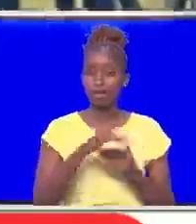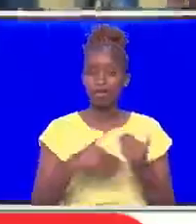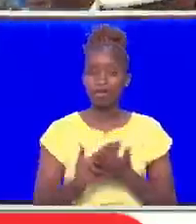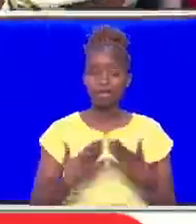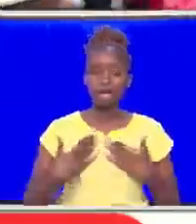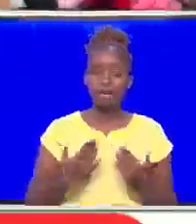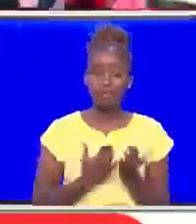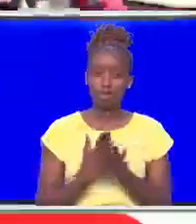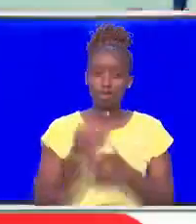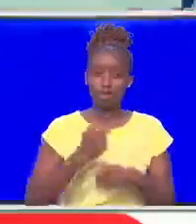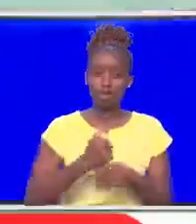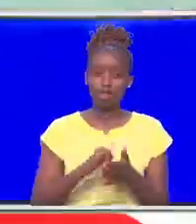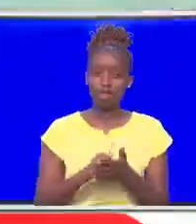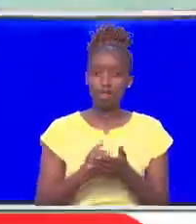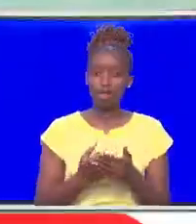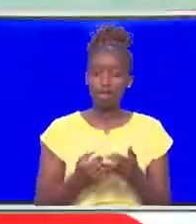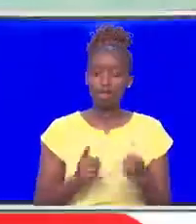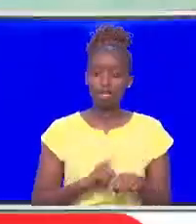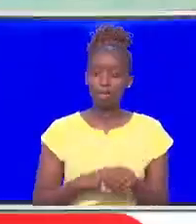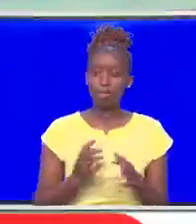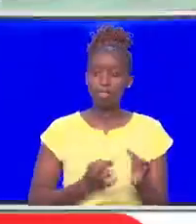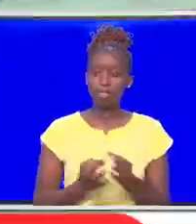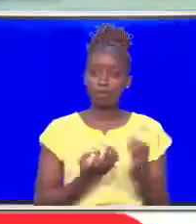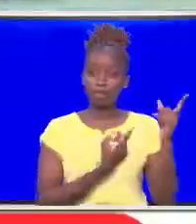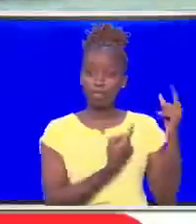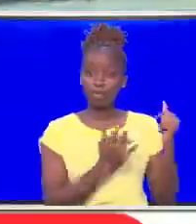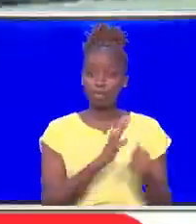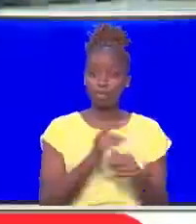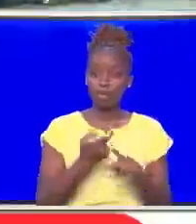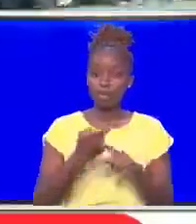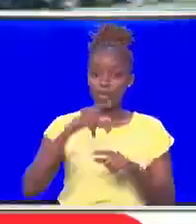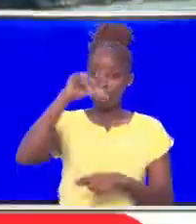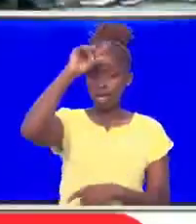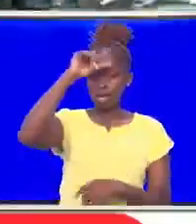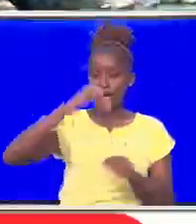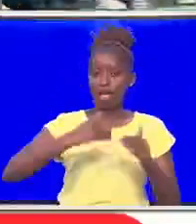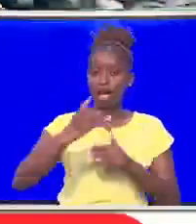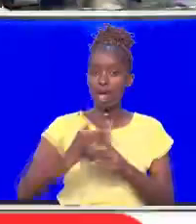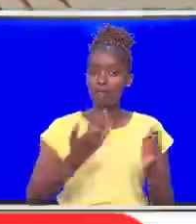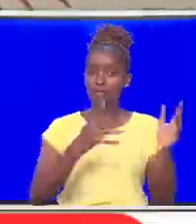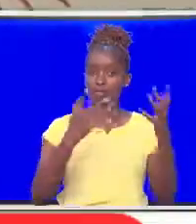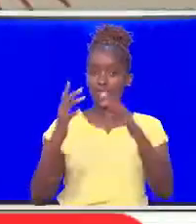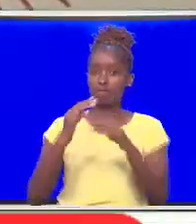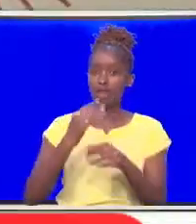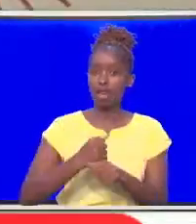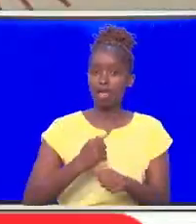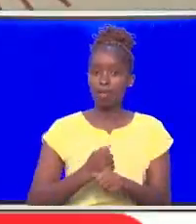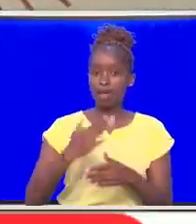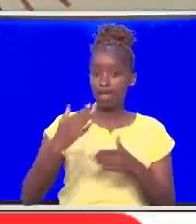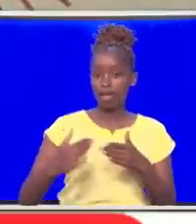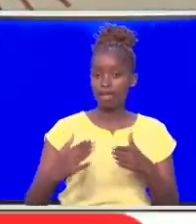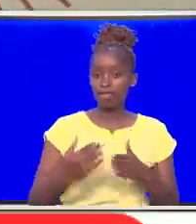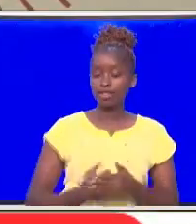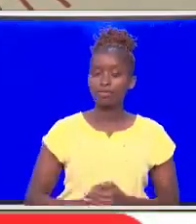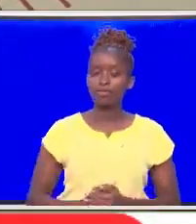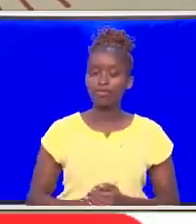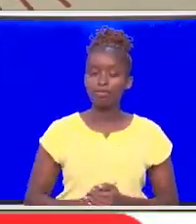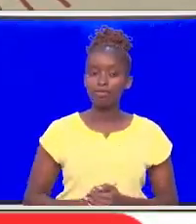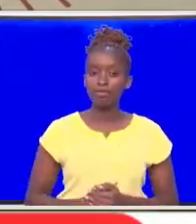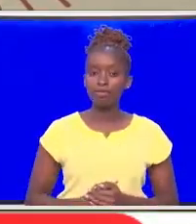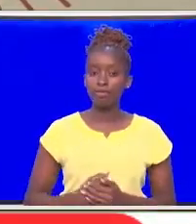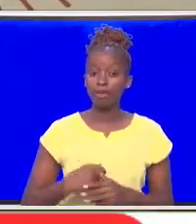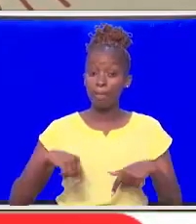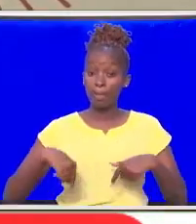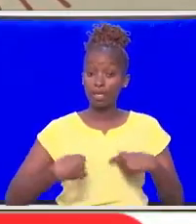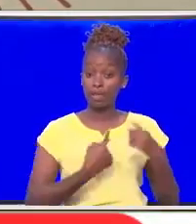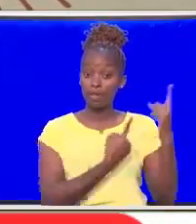huku akitueleza matarajio yake kutoka kwa serikali baada ya sherehe za leba kukamilika. Mimi